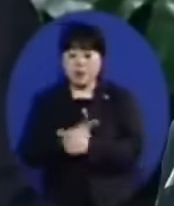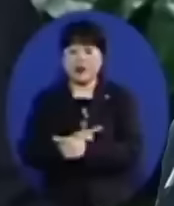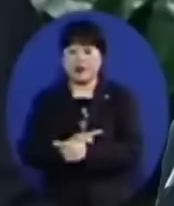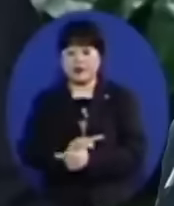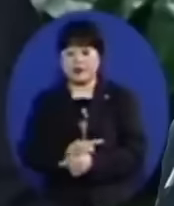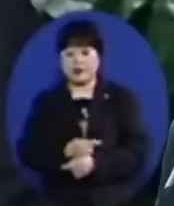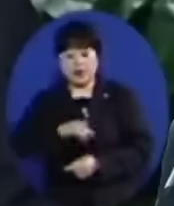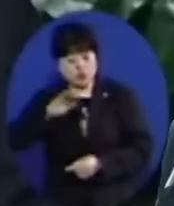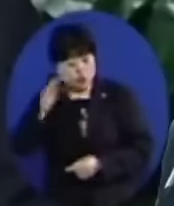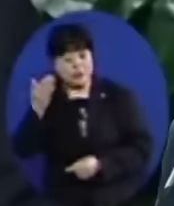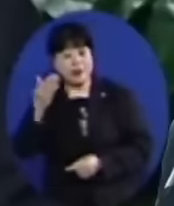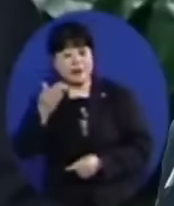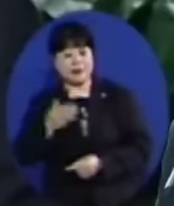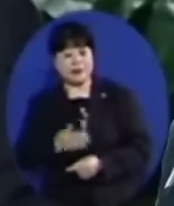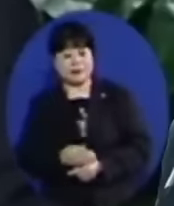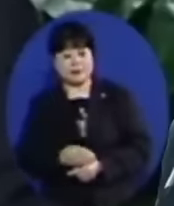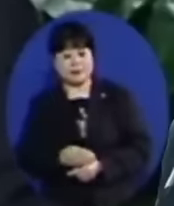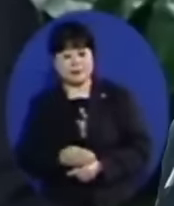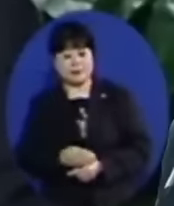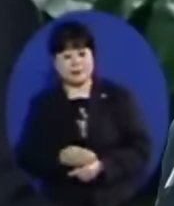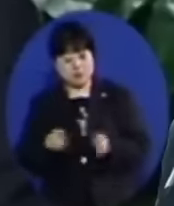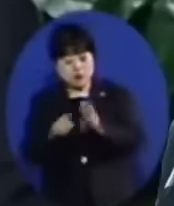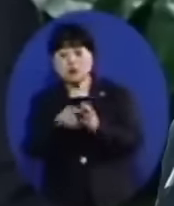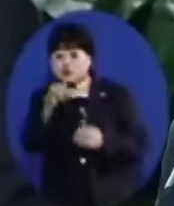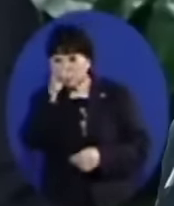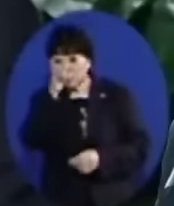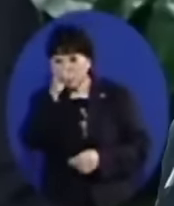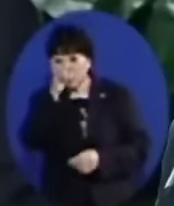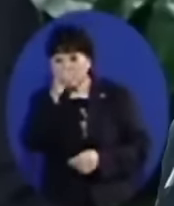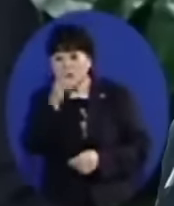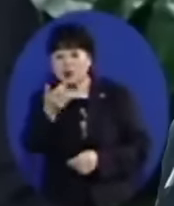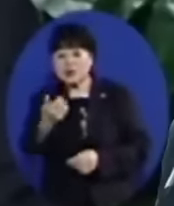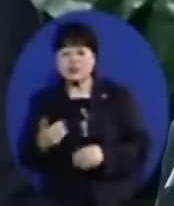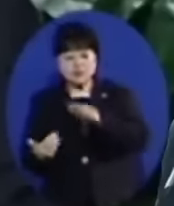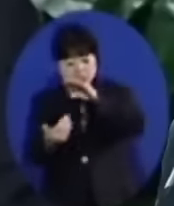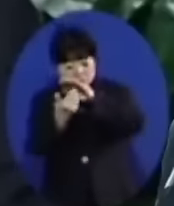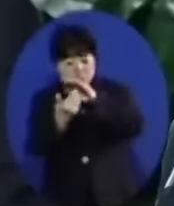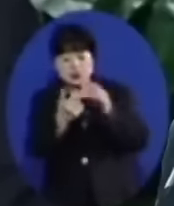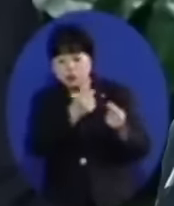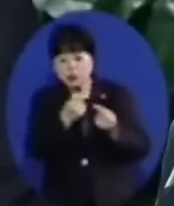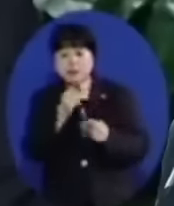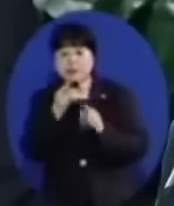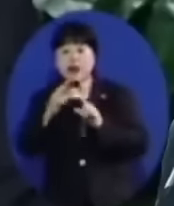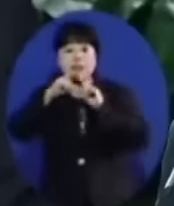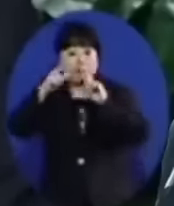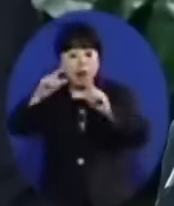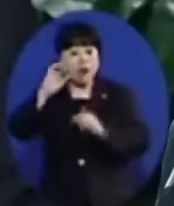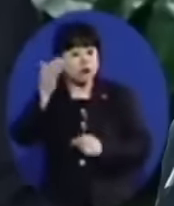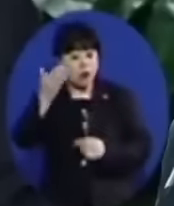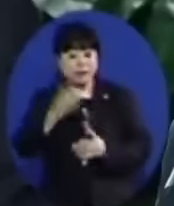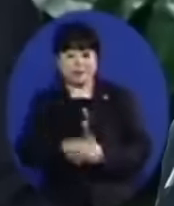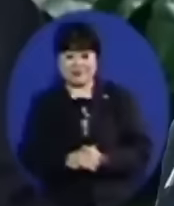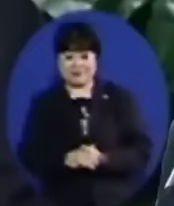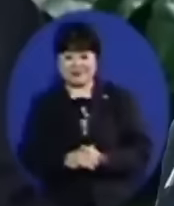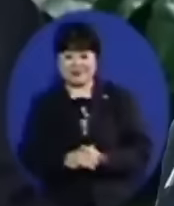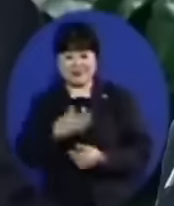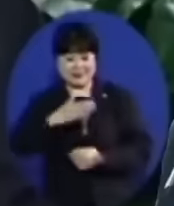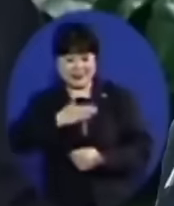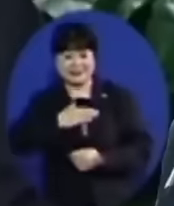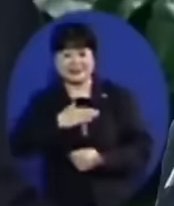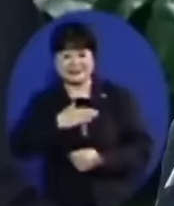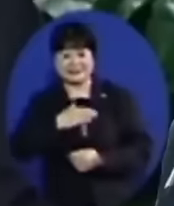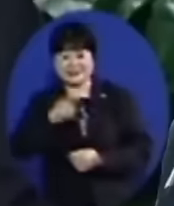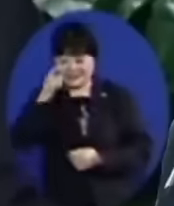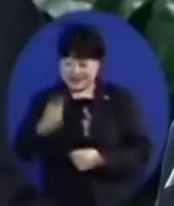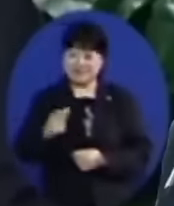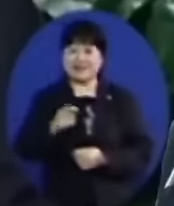된다. 그리고 이미 이루어진 것처럼 말할 수 있죠. 나는